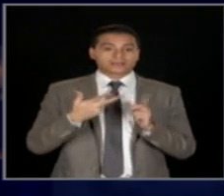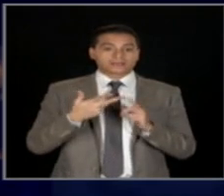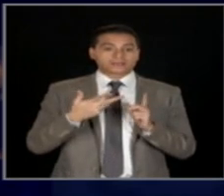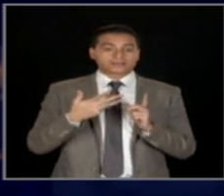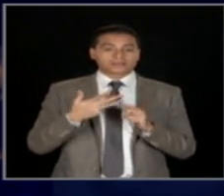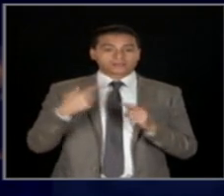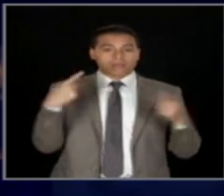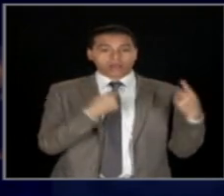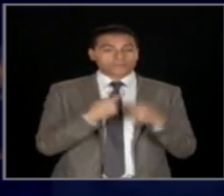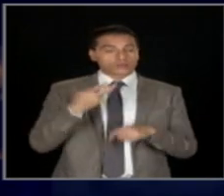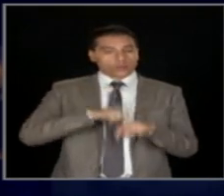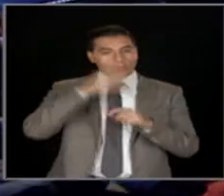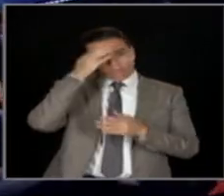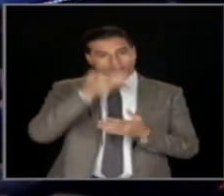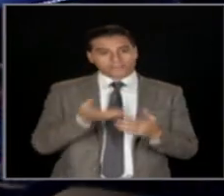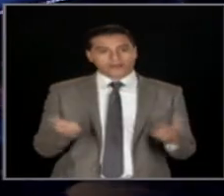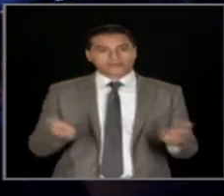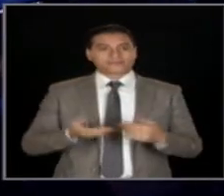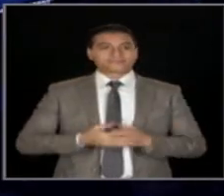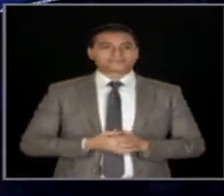الجزاء والعباقرة.